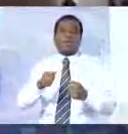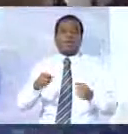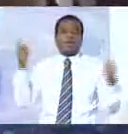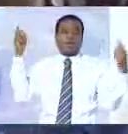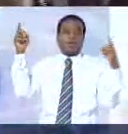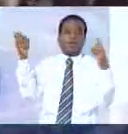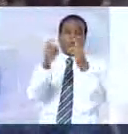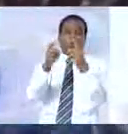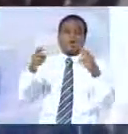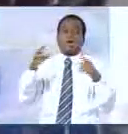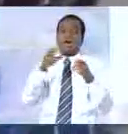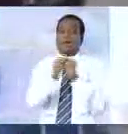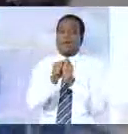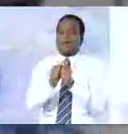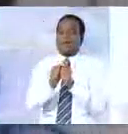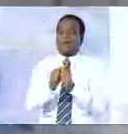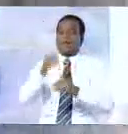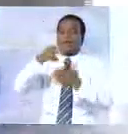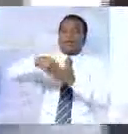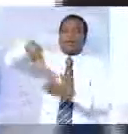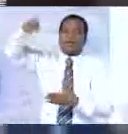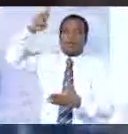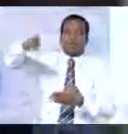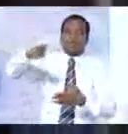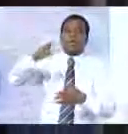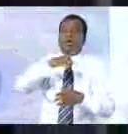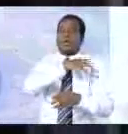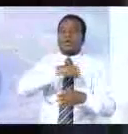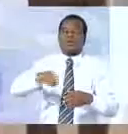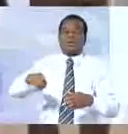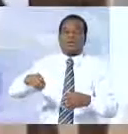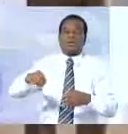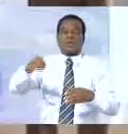la réhabilitation de cette unité que son patron, le